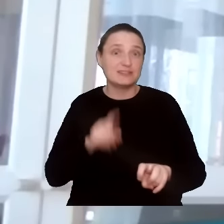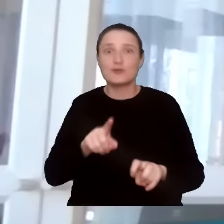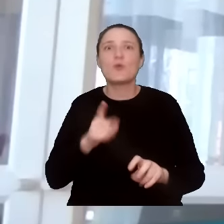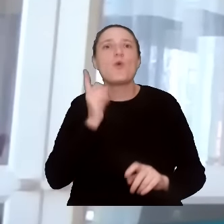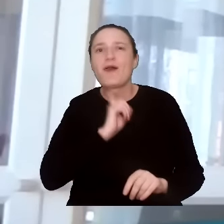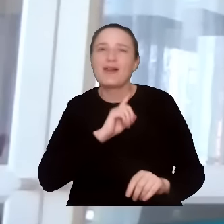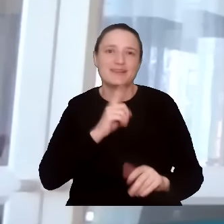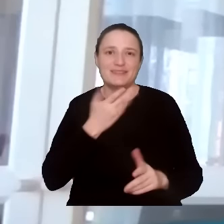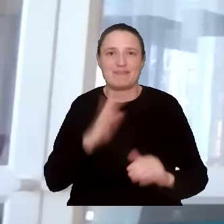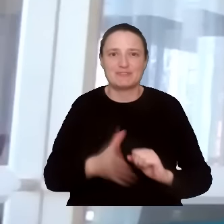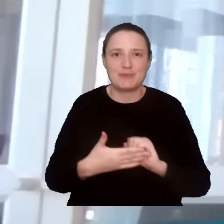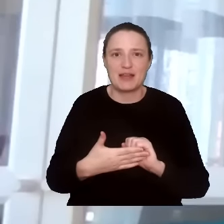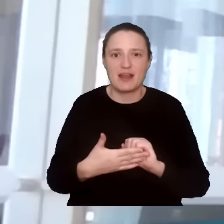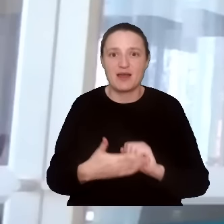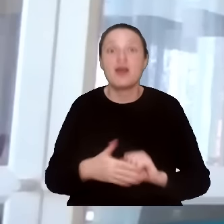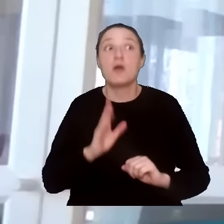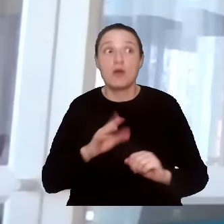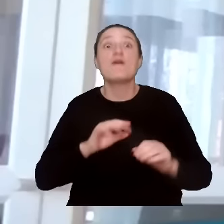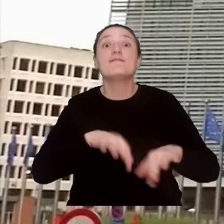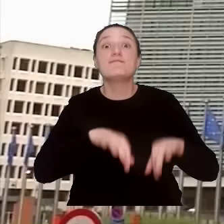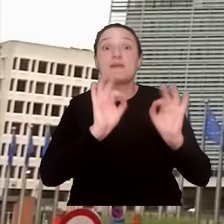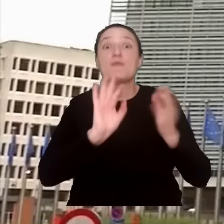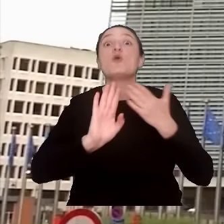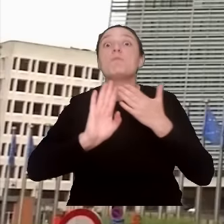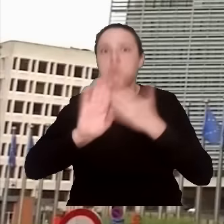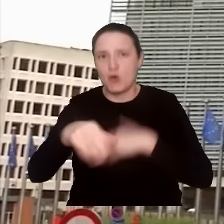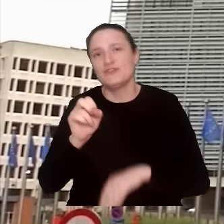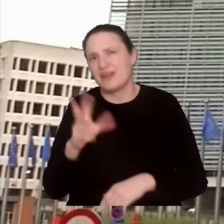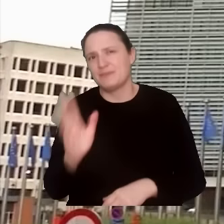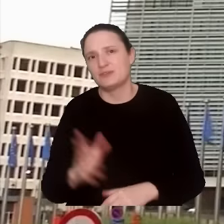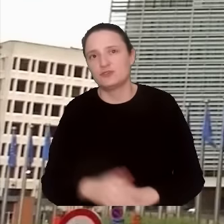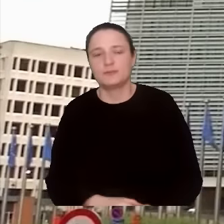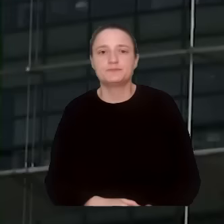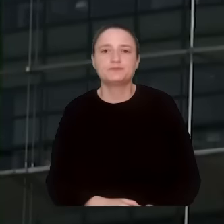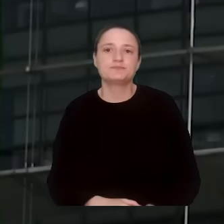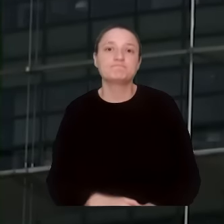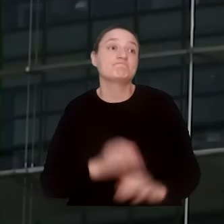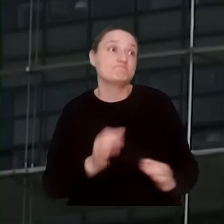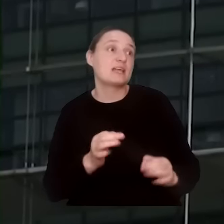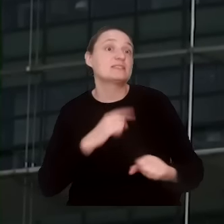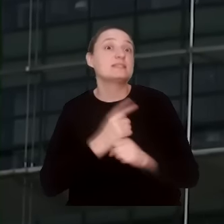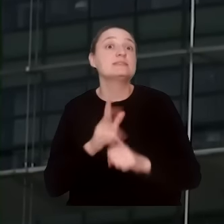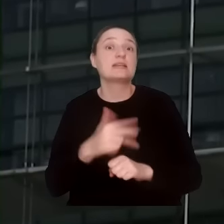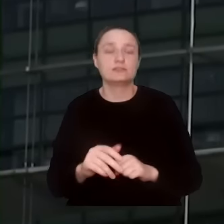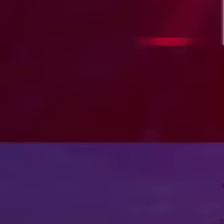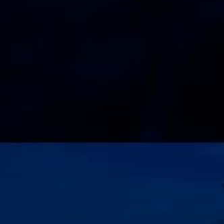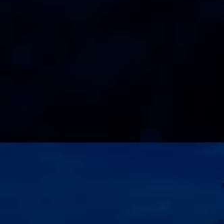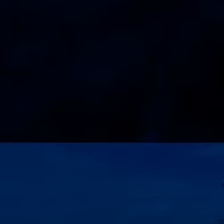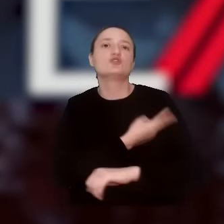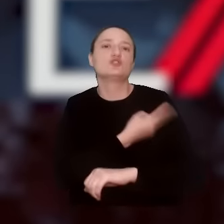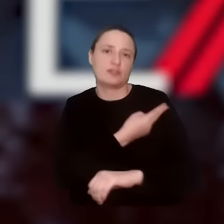działo oczywiście po wyborach do Parlamentu Europejskiego. Przed Polakami wybór. Decyzja zapadnie 9 czerwca przy urnach.